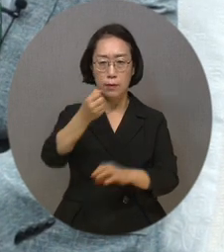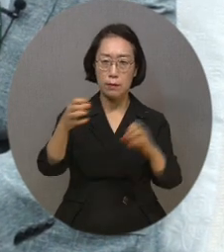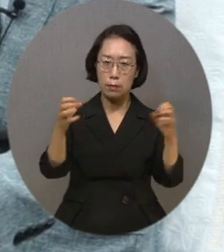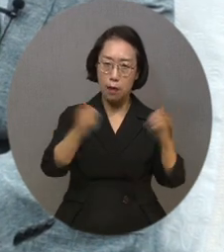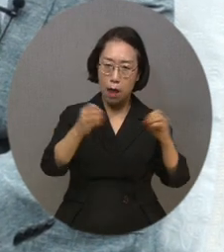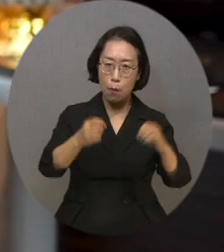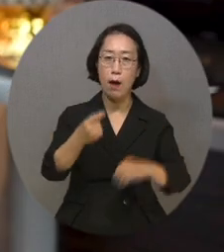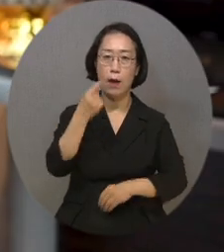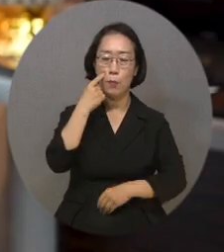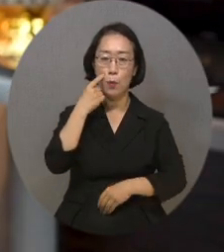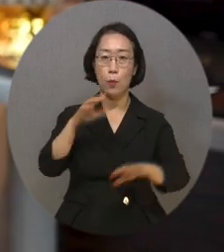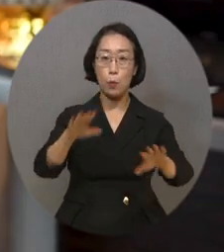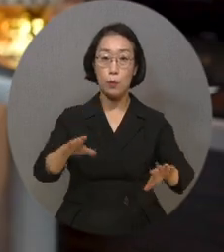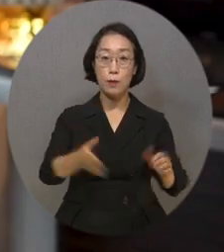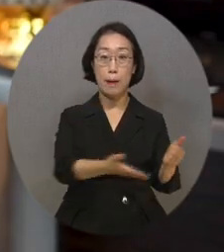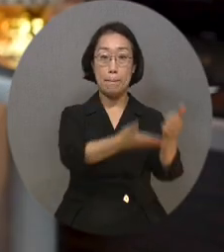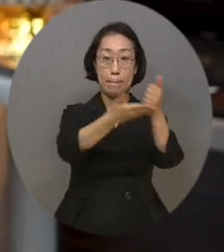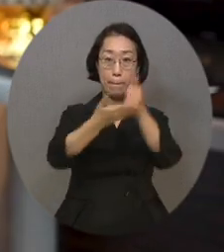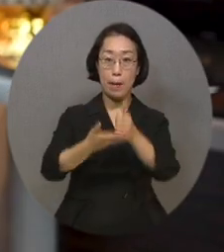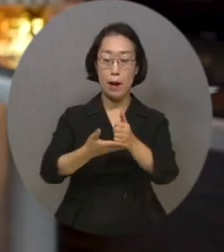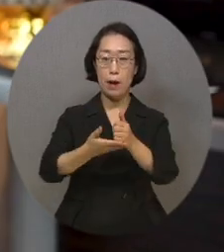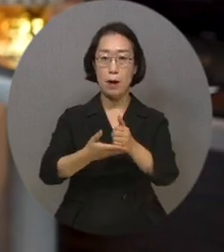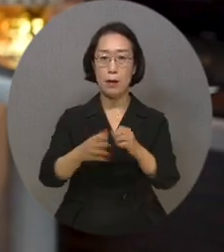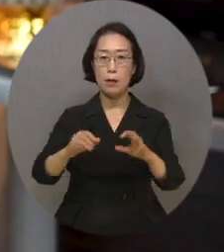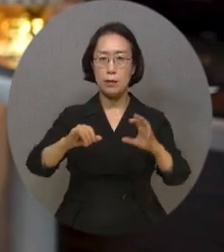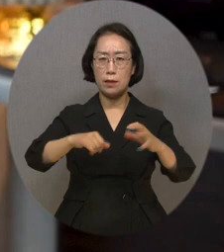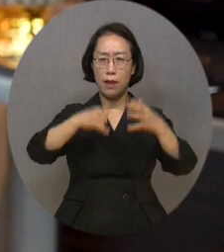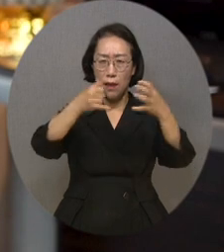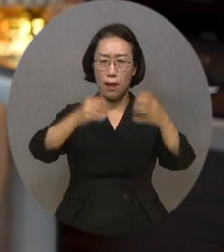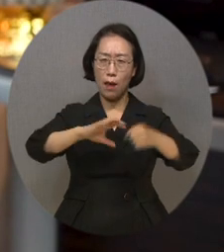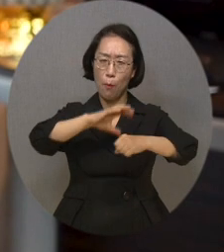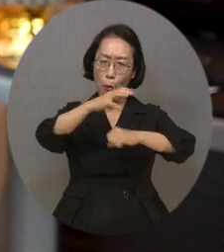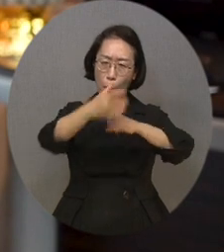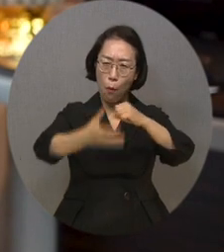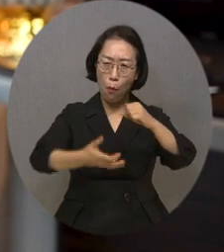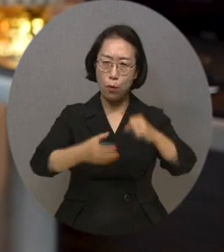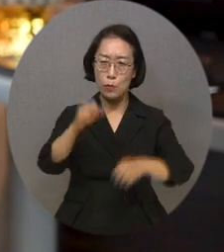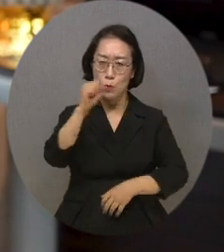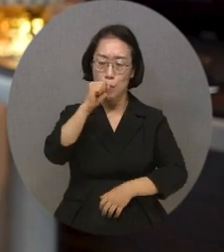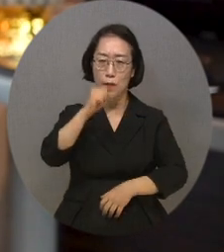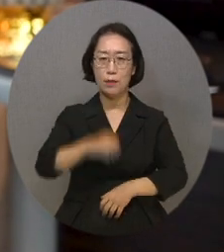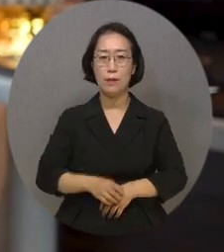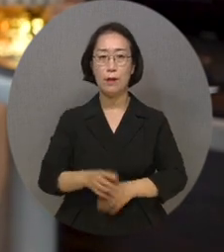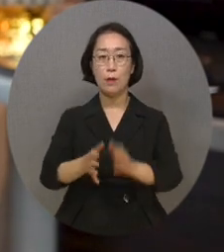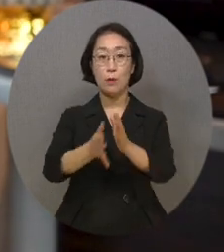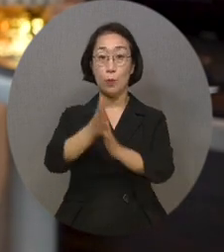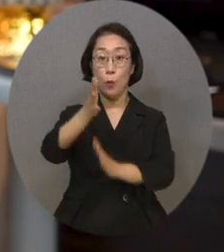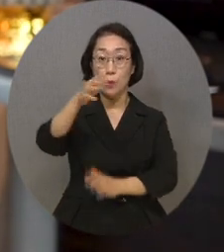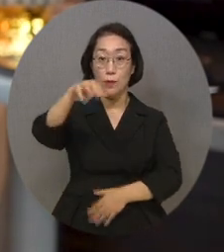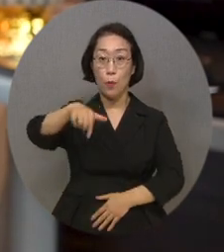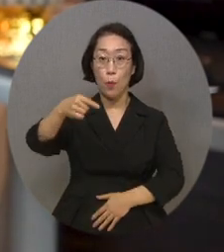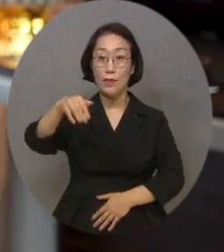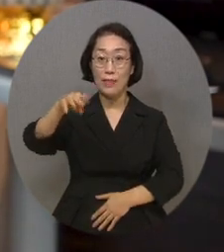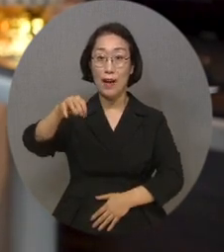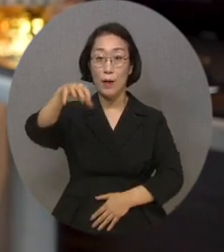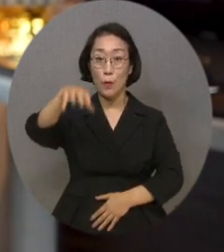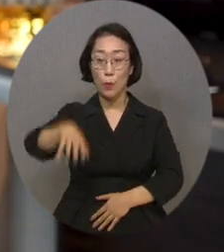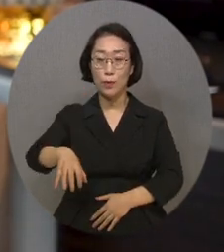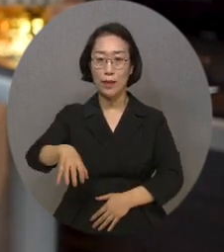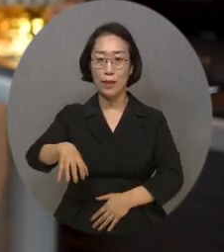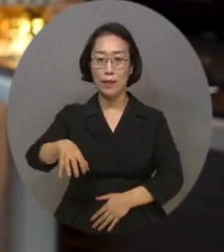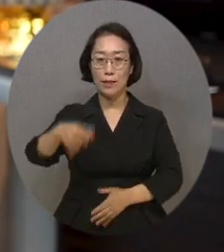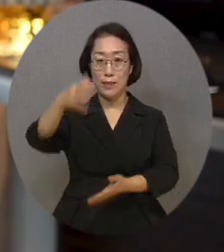있습니다. 오늘은 전 세계인이 사랑하는 세계 유산도시 고창군의 신덕석 군수와 이야기